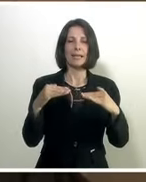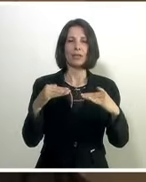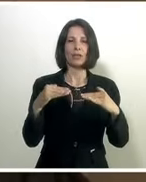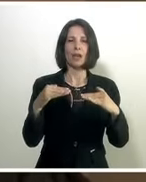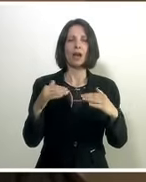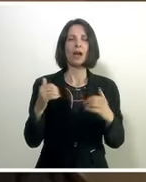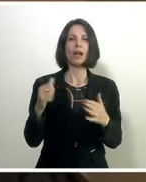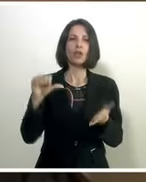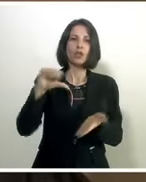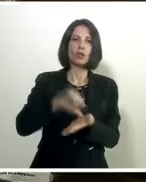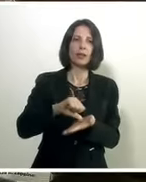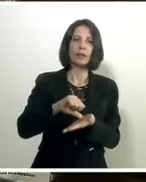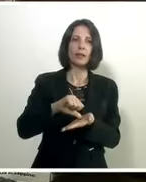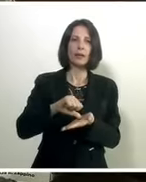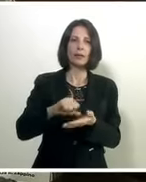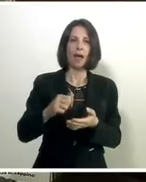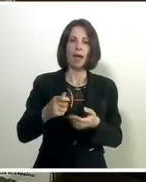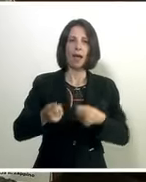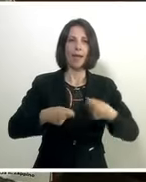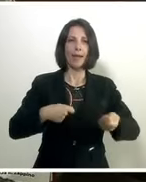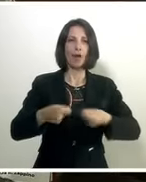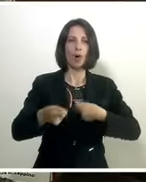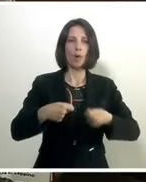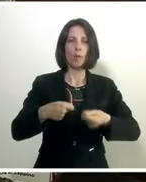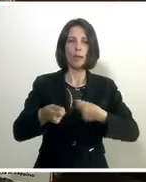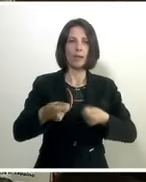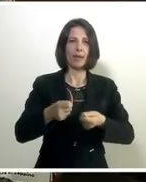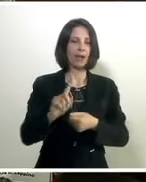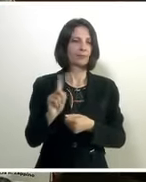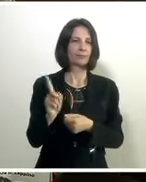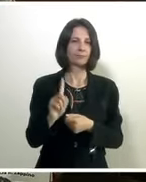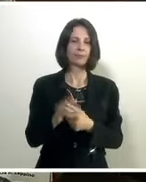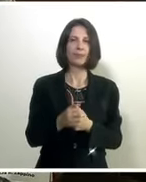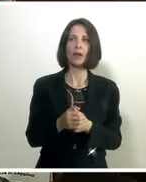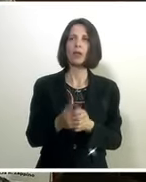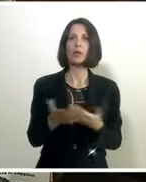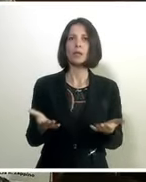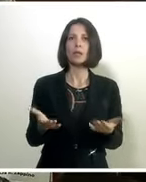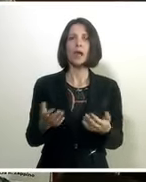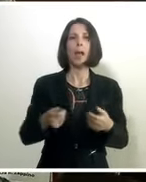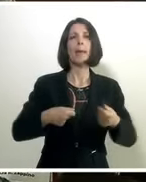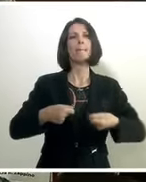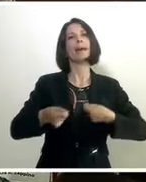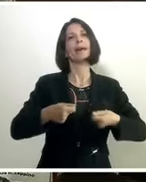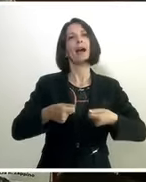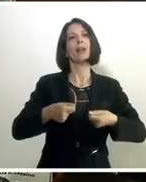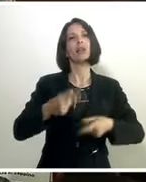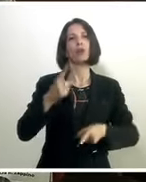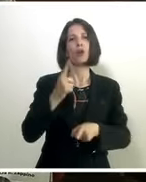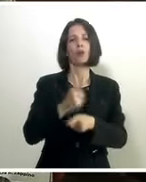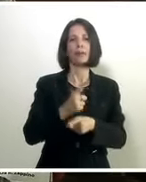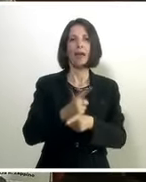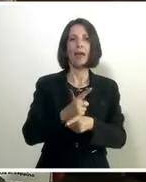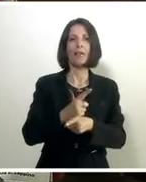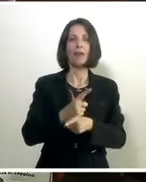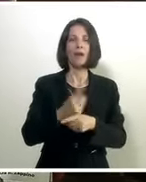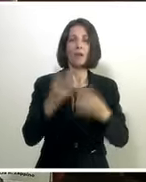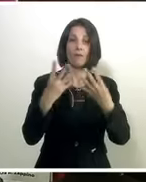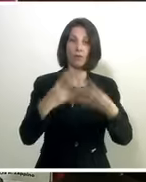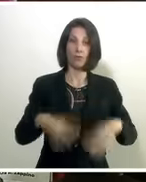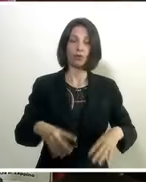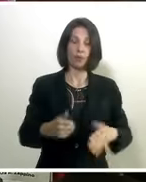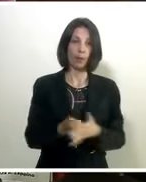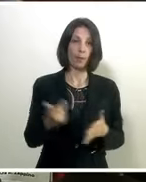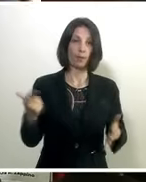pianificazione dell'Economia e ciò nel presupposto che il mercato possa mantenere una funzione essenziale che